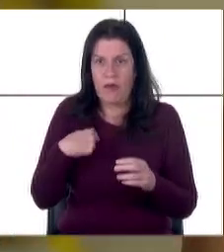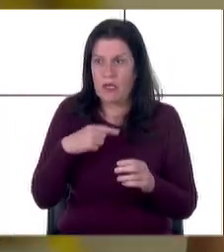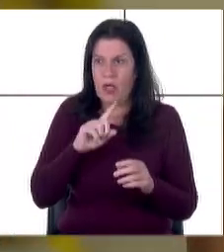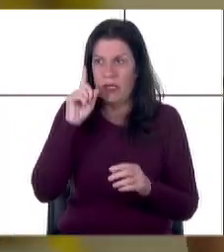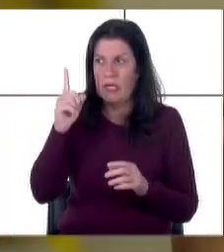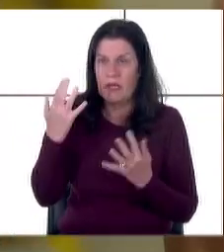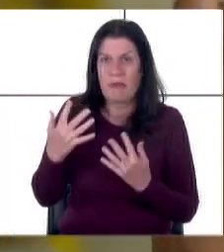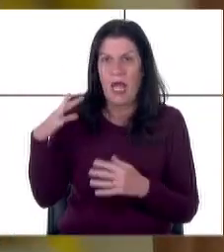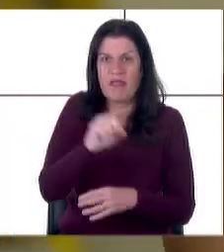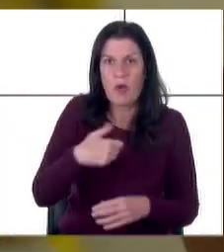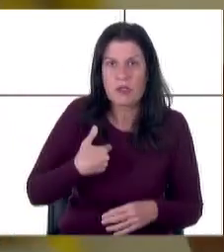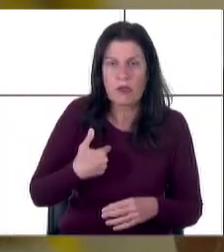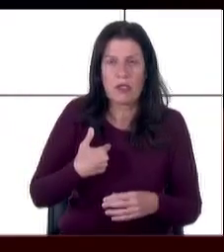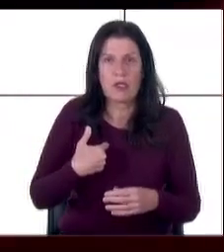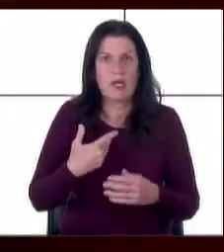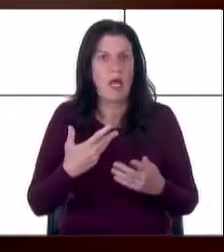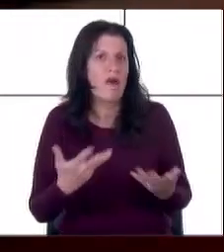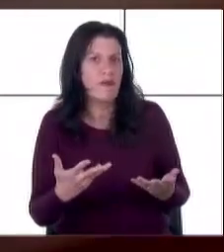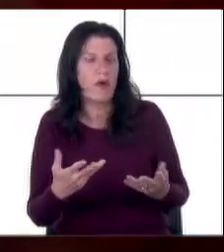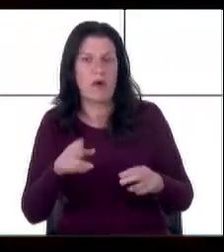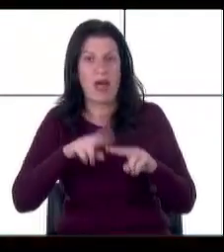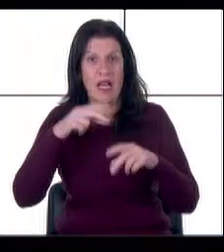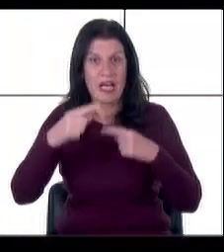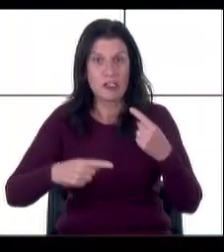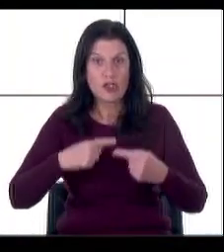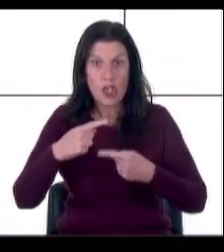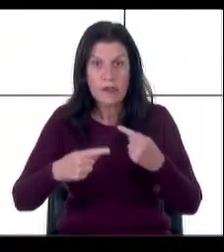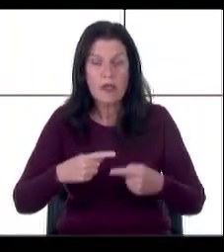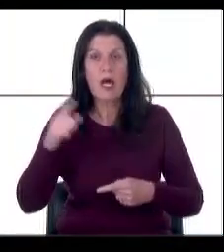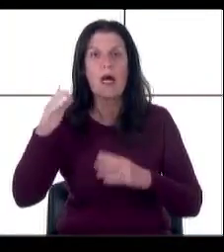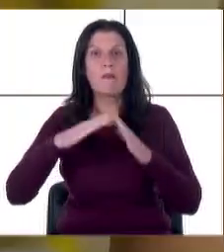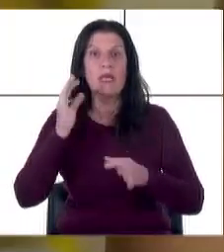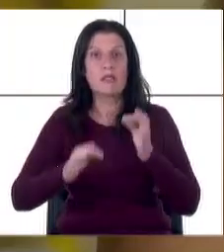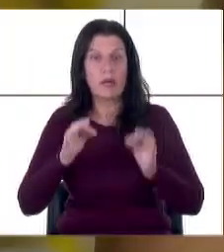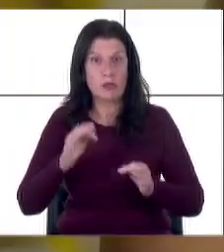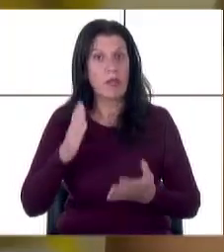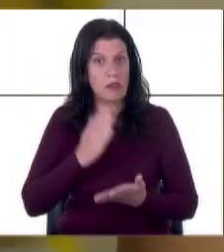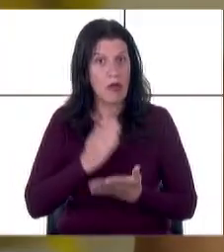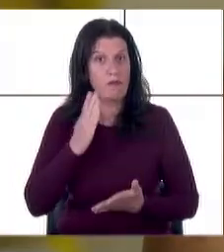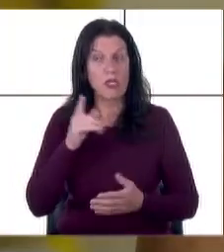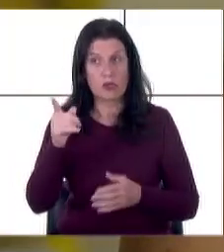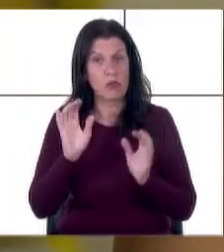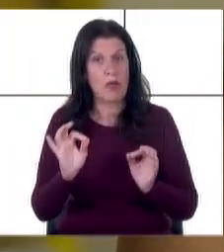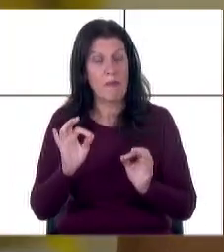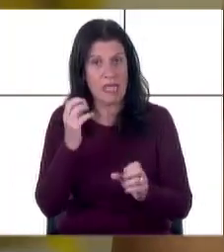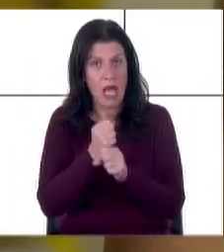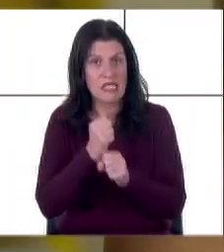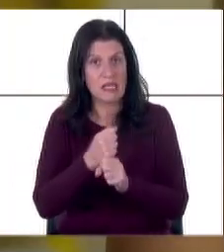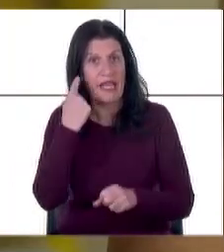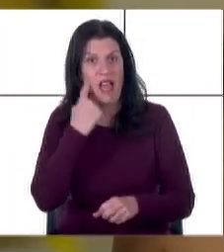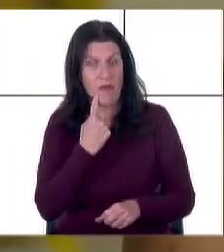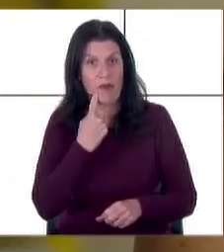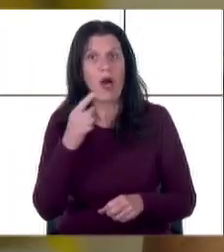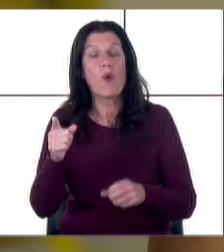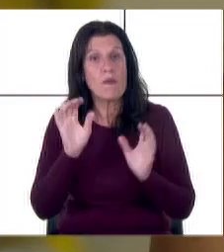ואז עובר שנה. בית המשפט קבע כי הנאשם ביצע את העבירה בתיק שבו התלוננת. הוא ביצע את העבירה, הוא ניסה להרוג